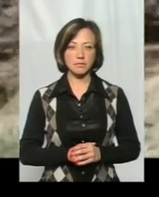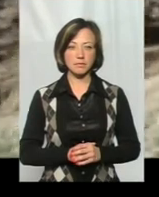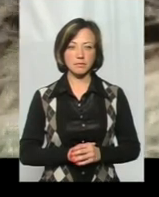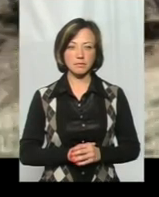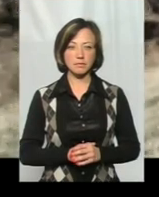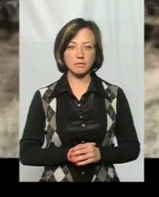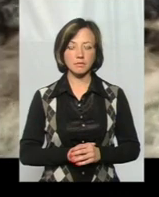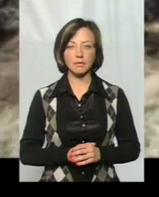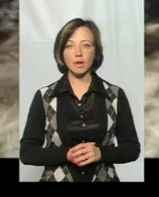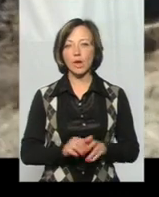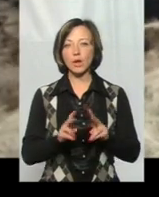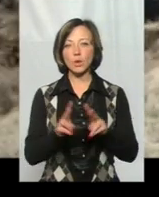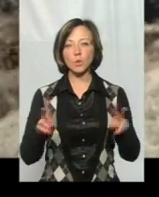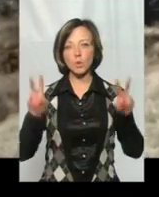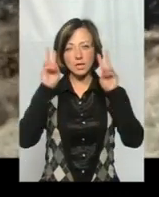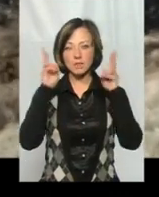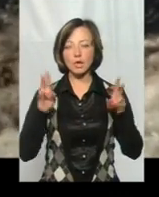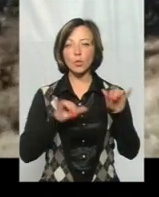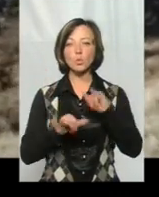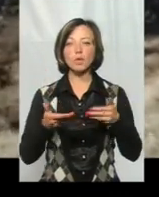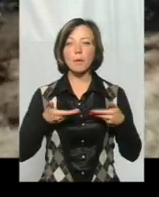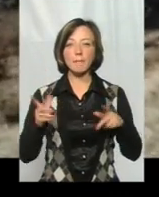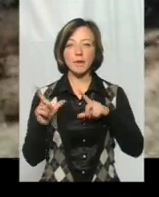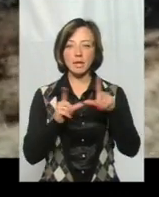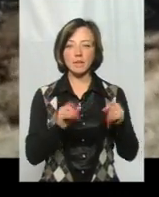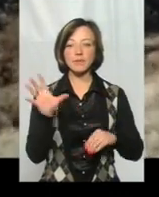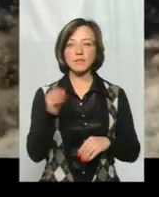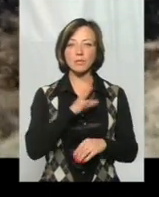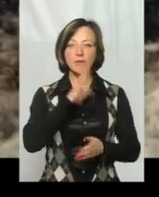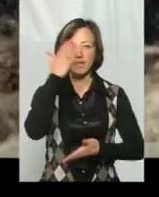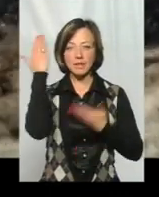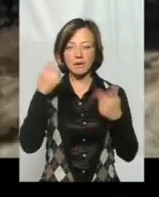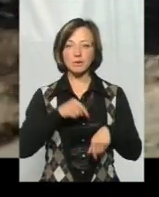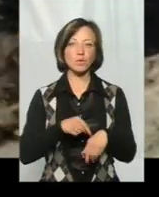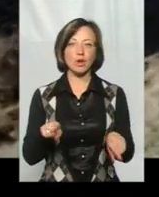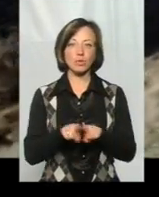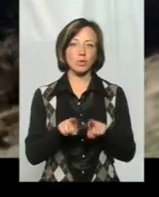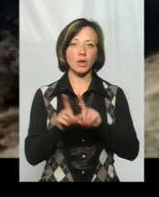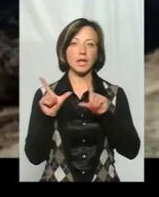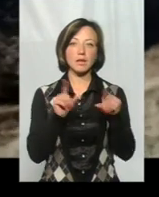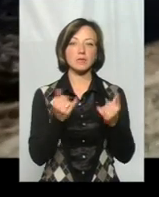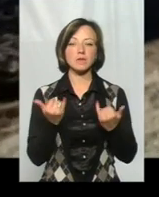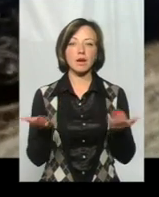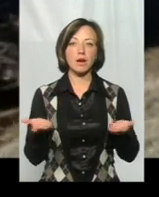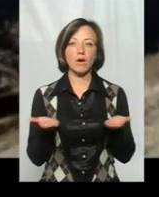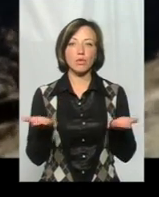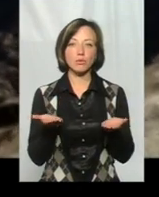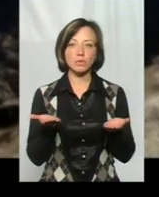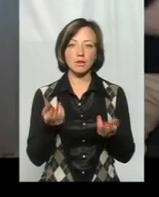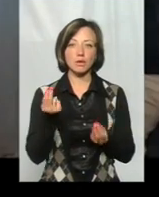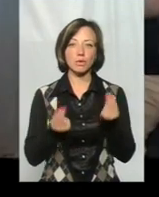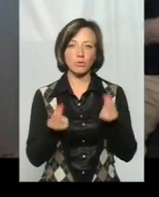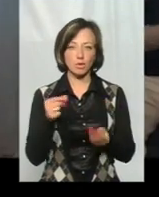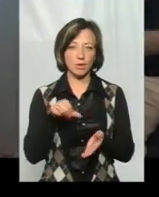Ніхто не знав, куди ми їдемо, що ще всі такі веселі були, ще ну, таке відчуття, що ми їдемо зараз якусь там ігру там